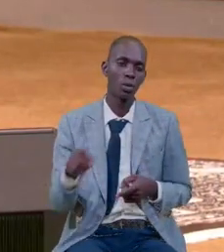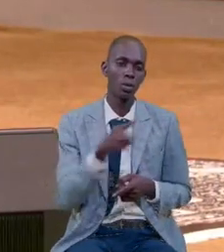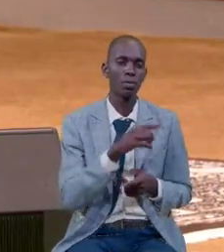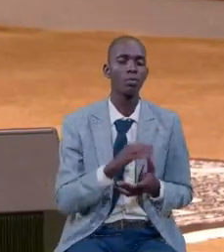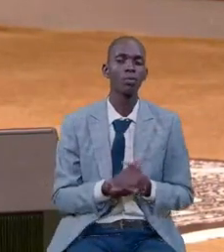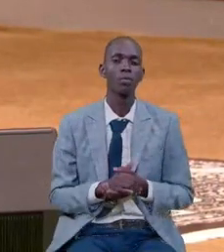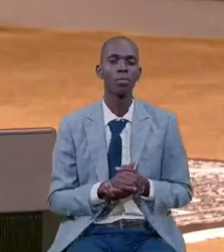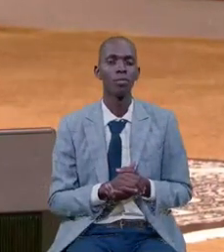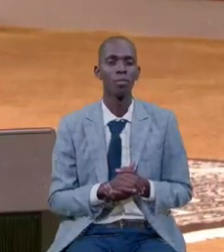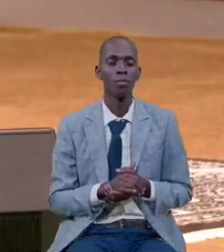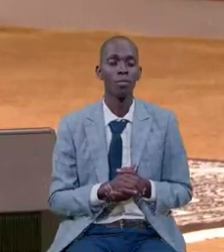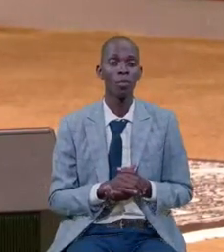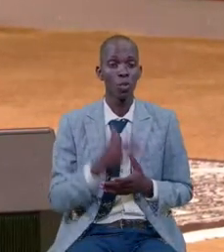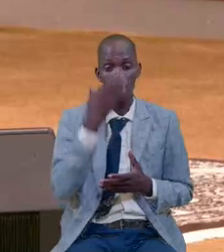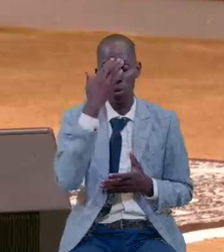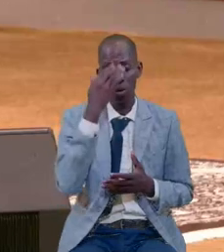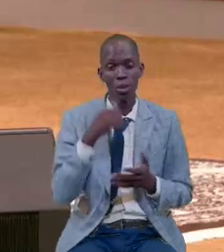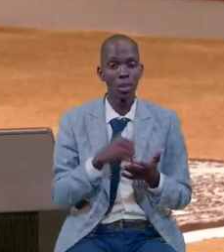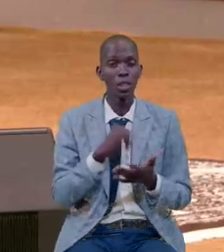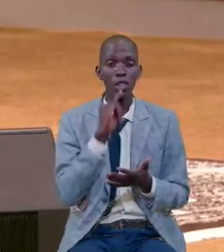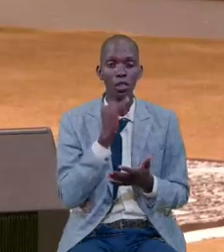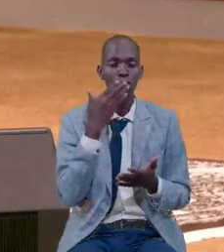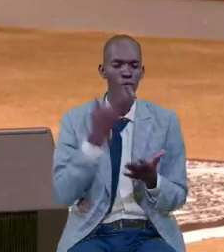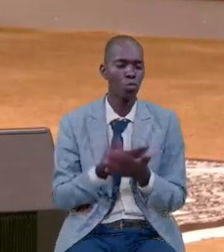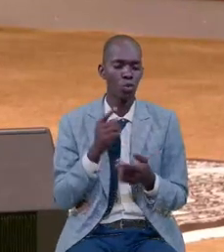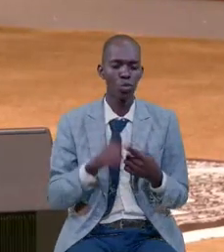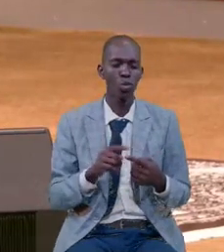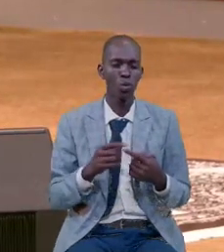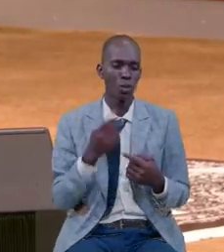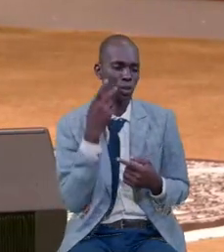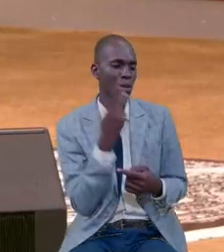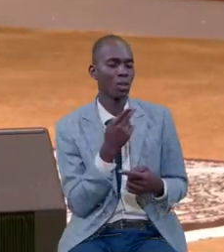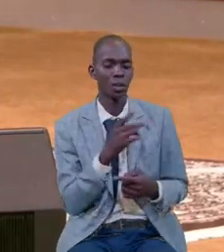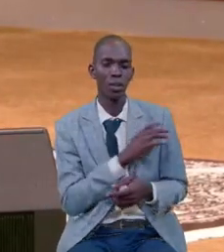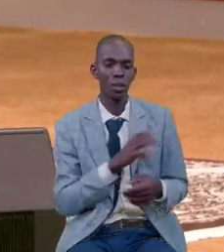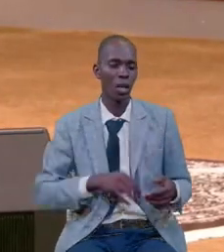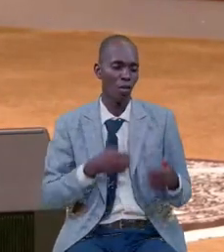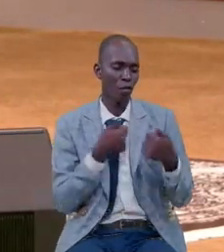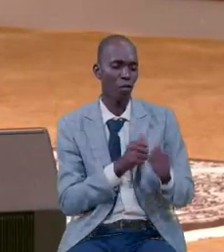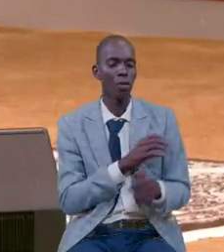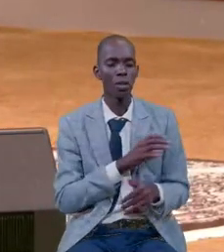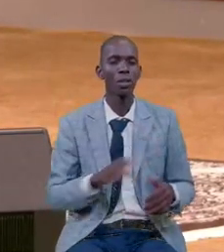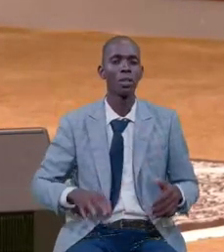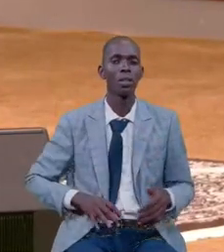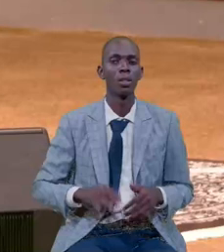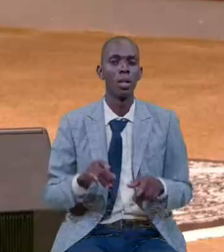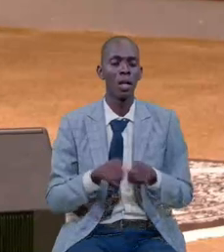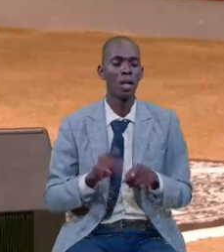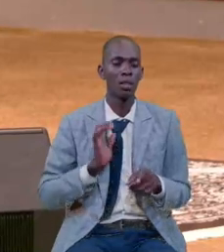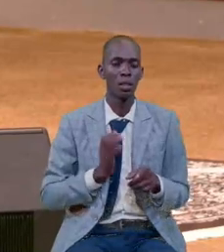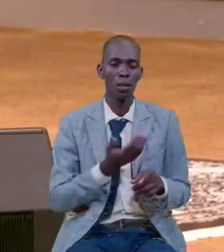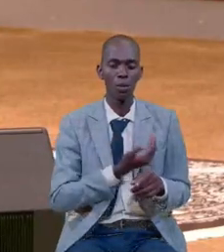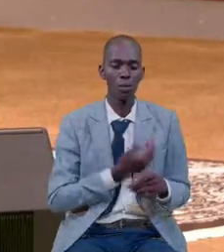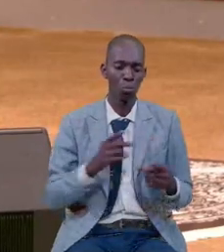vous savez, c'est bon d'avoir Christ comme notre modèle, comme notre exemple, comme